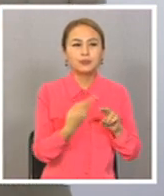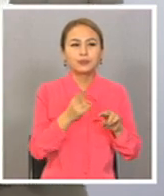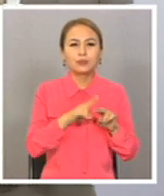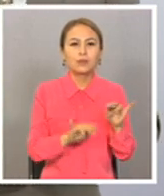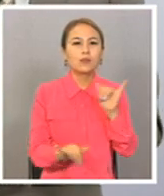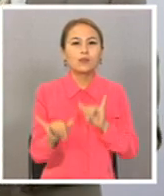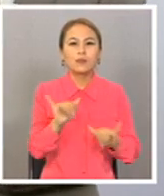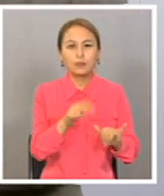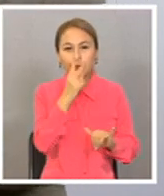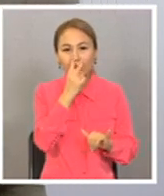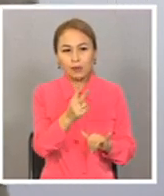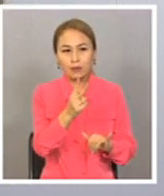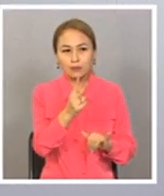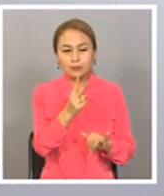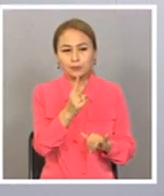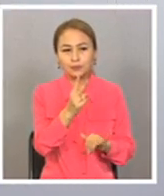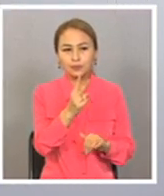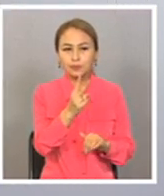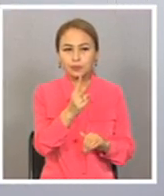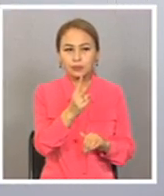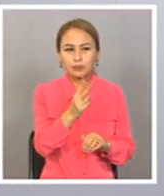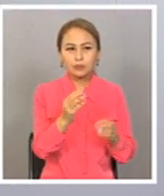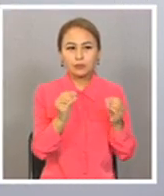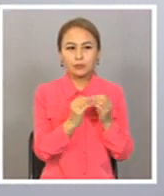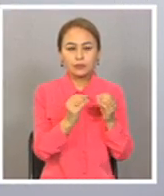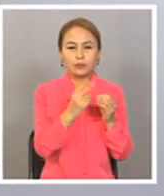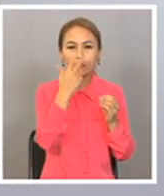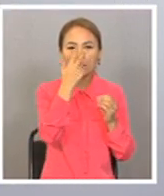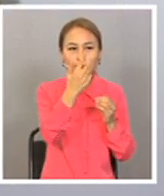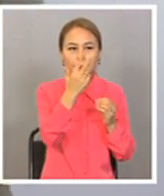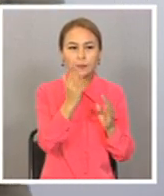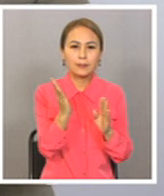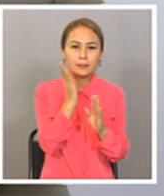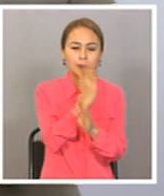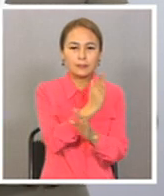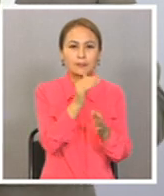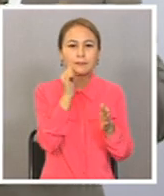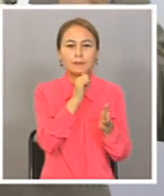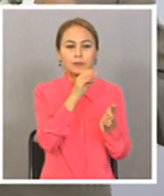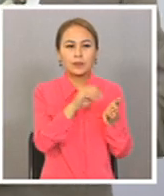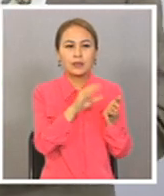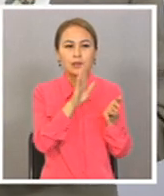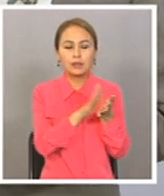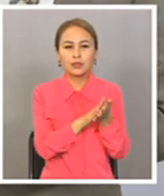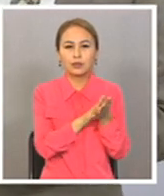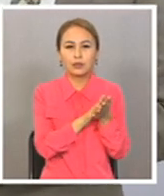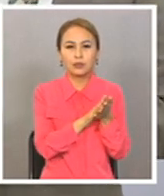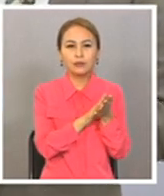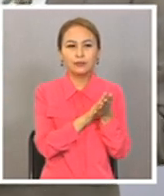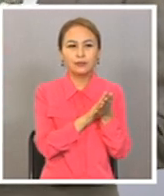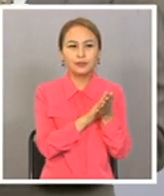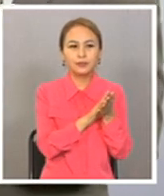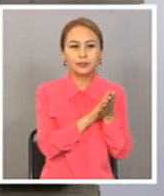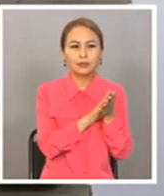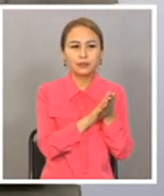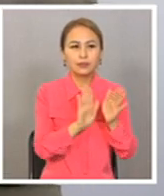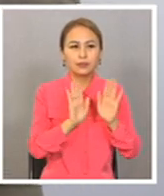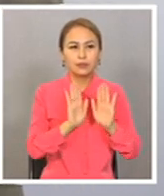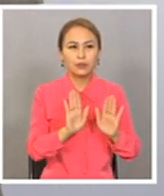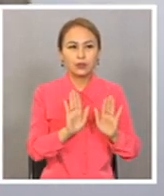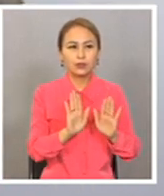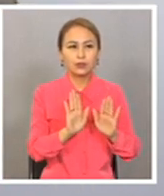деген сұрақ туады. Әрине ол 10'dan 3-тің алдында жасырын түрде 0 бүтін болып тұр. Бірақ біздің